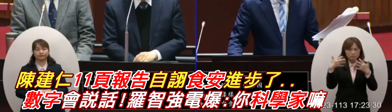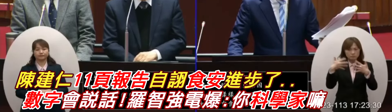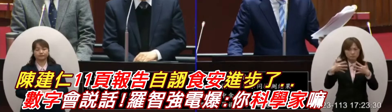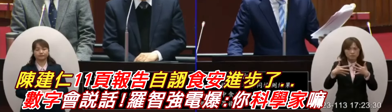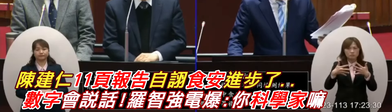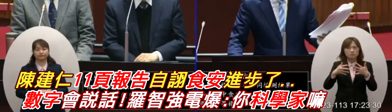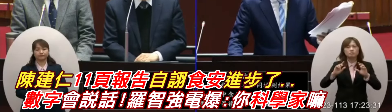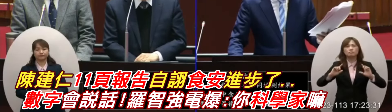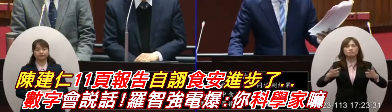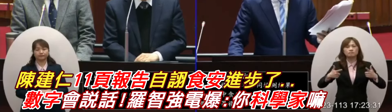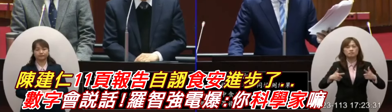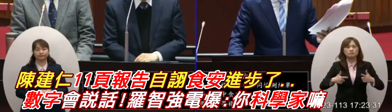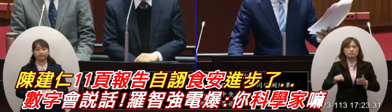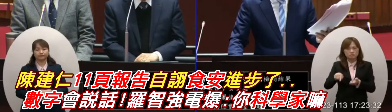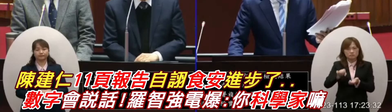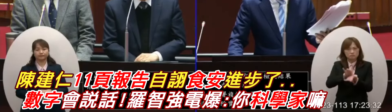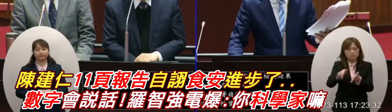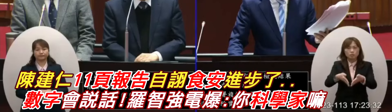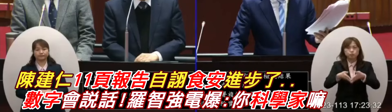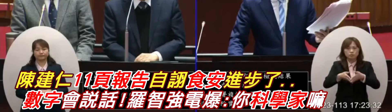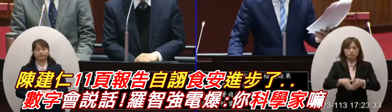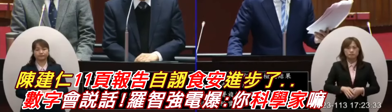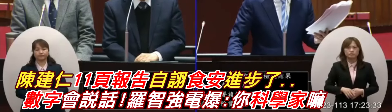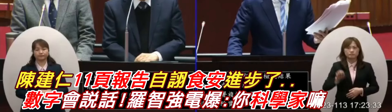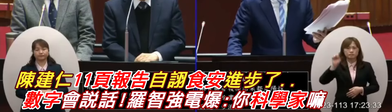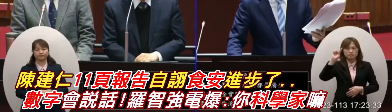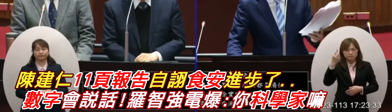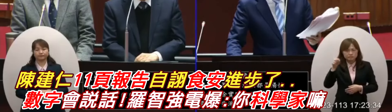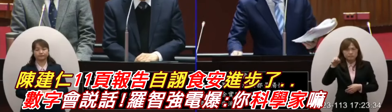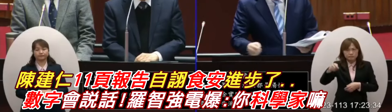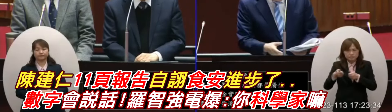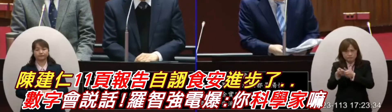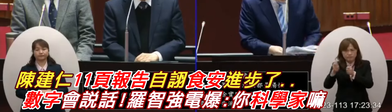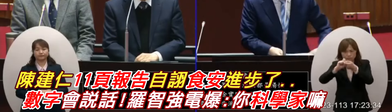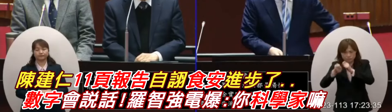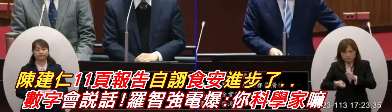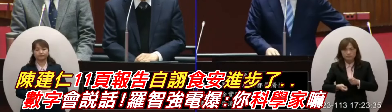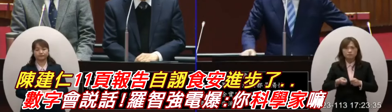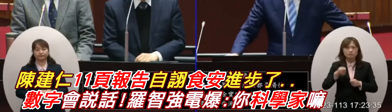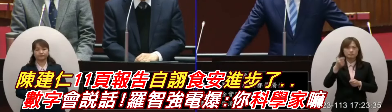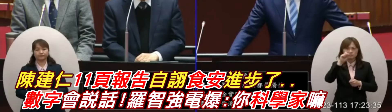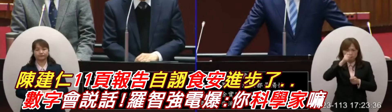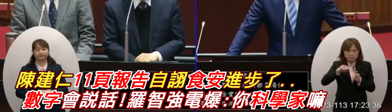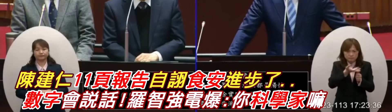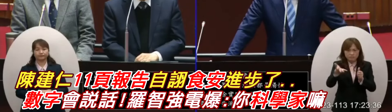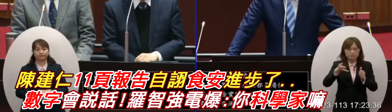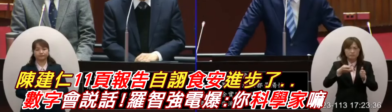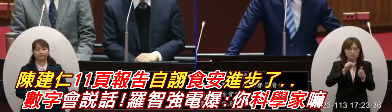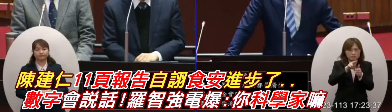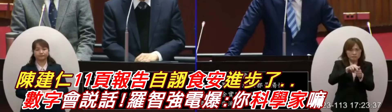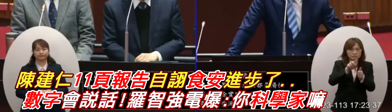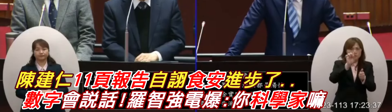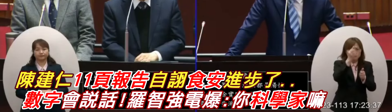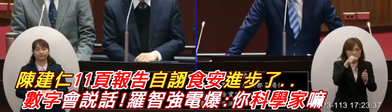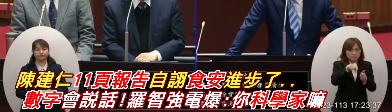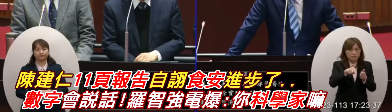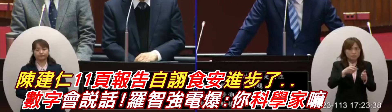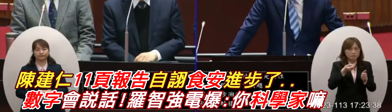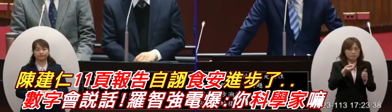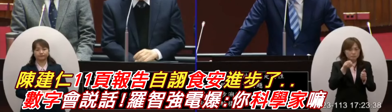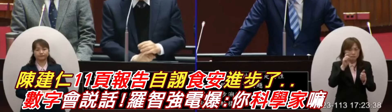样本从哪里来，重新检查饲养过程，屠宰有无遭遇污染问题。 这个结论你认不认